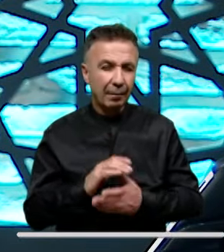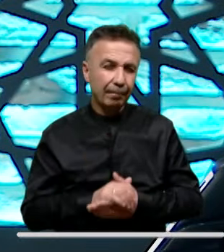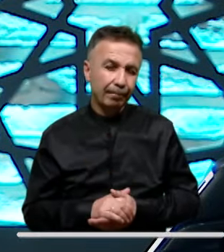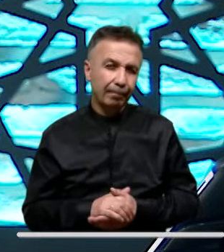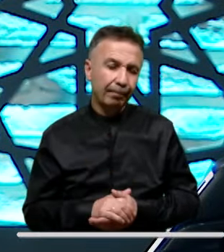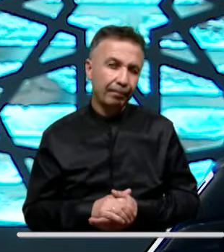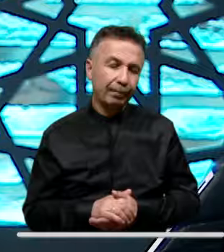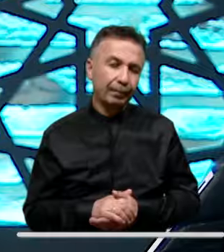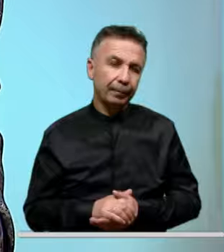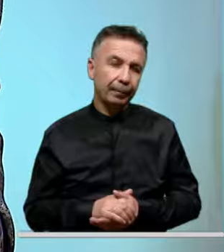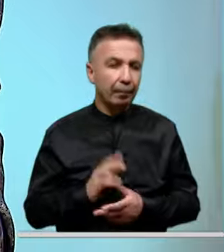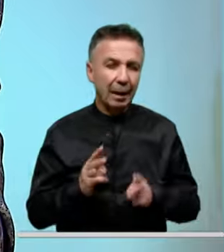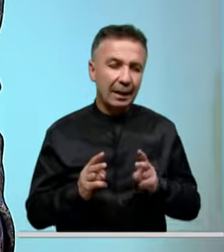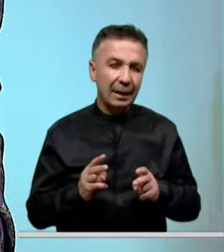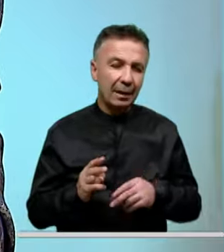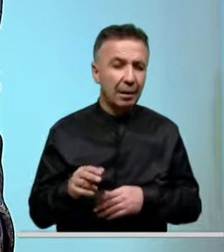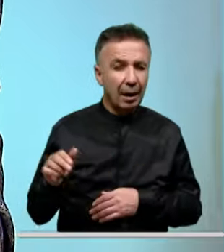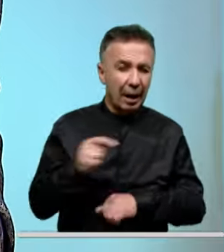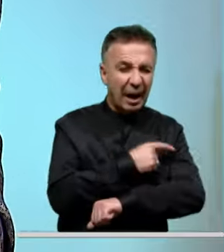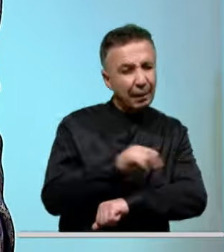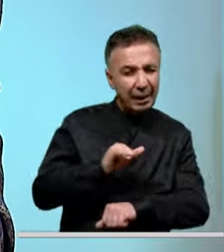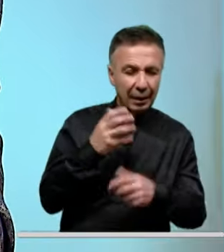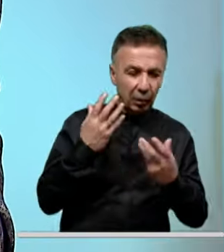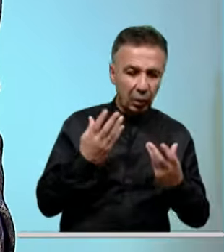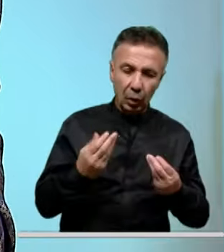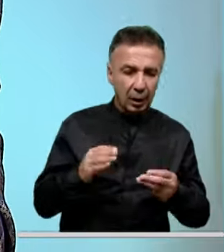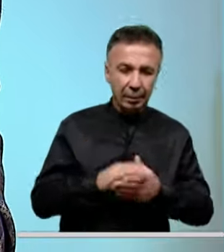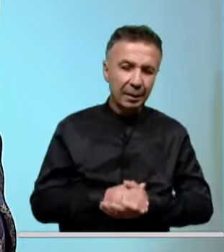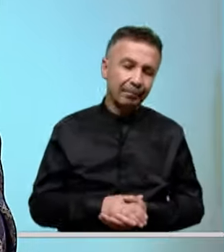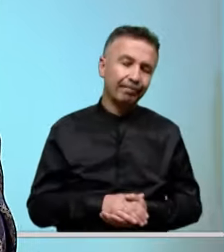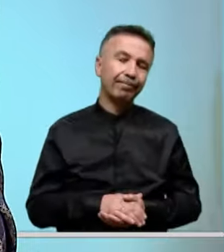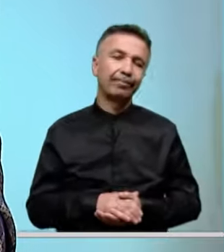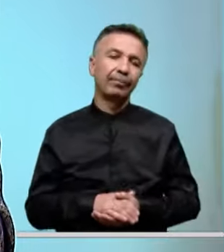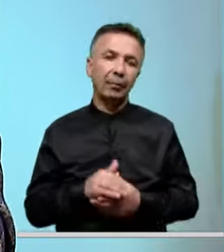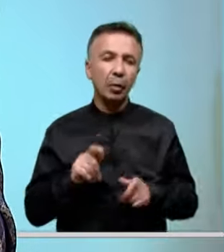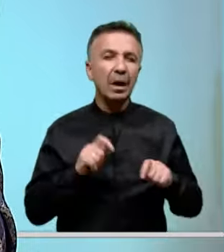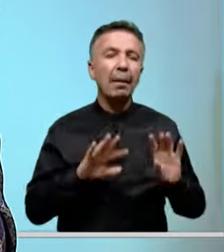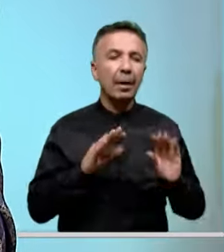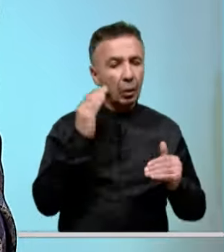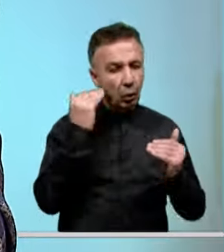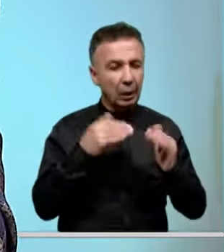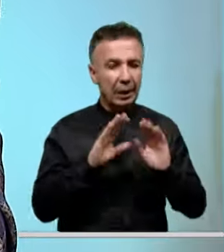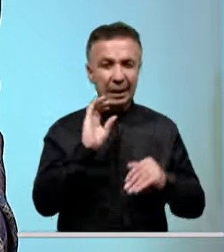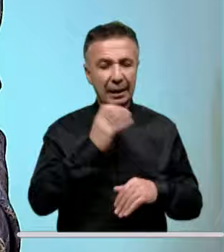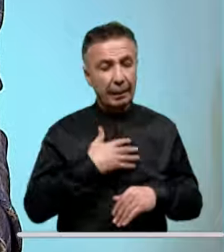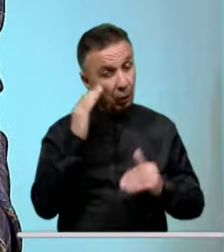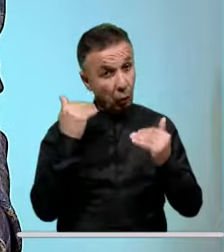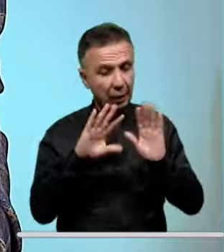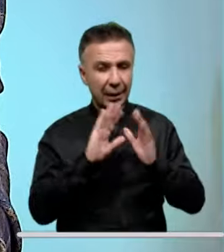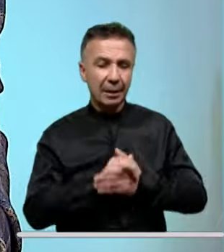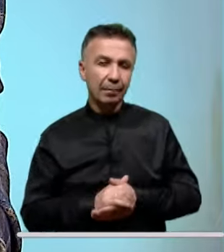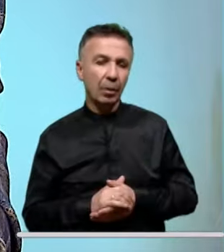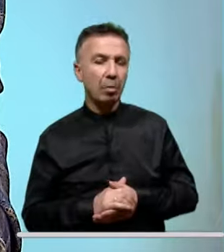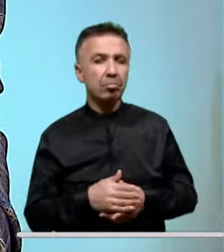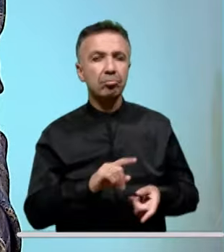anlamına gelmez. Eyvallah. Dediğim gibi bazen tahrime mekruh olur. Caiz değildir dediğimiz, bunu yapmayın, uygun değildir. Öbür türlü